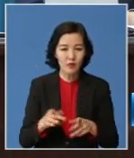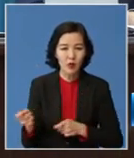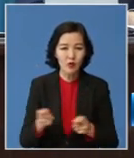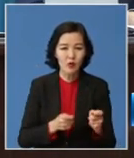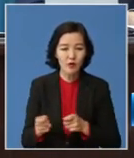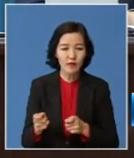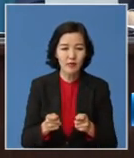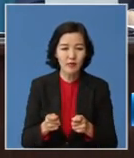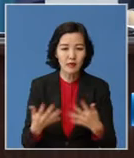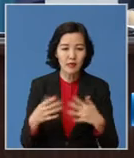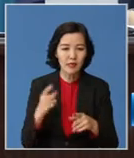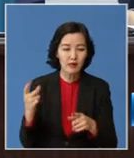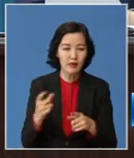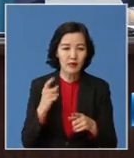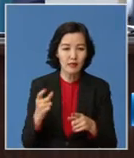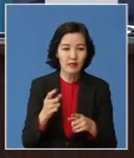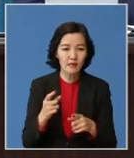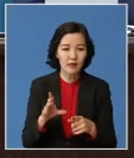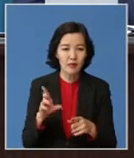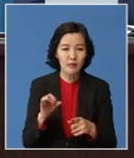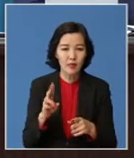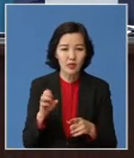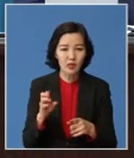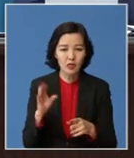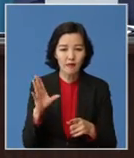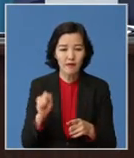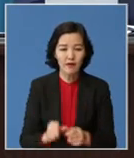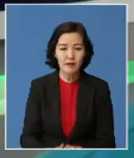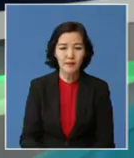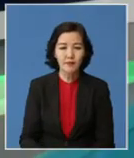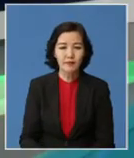руководителя управления сельского хозяйства Сексенбая Бекишева.